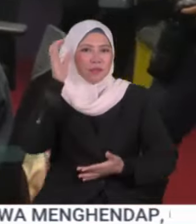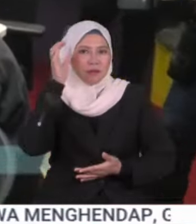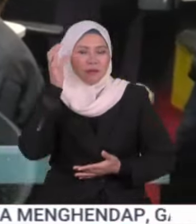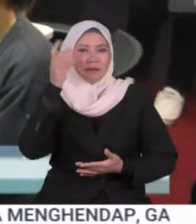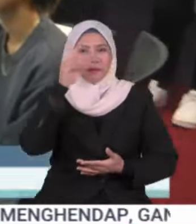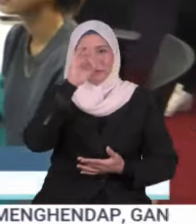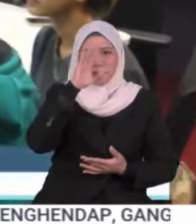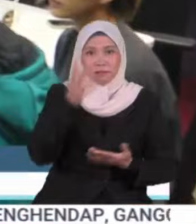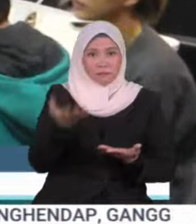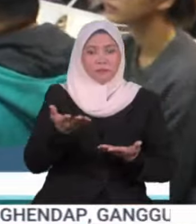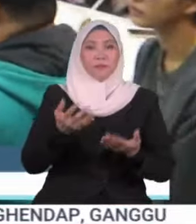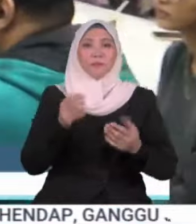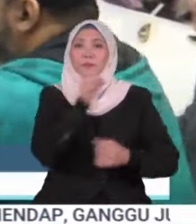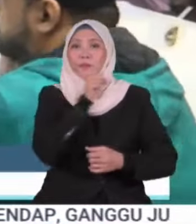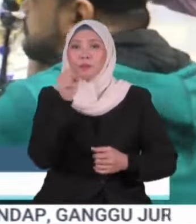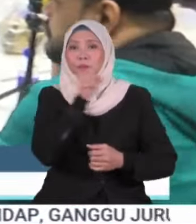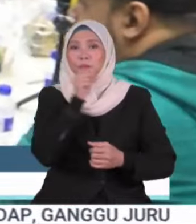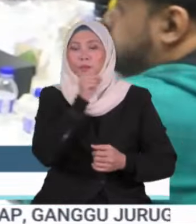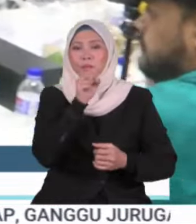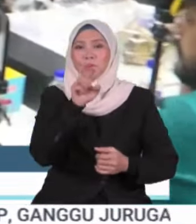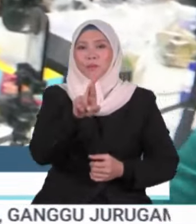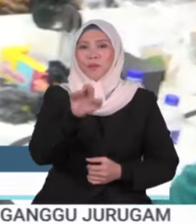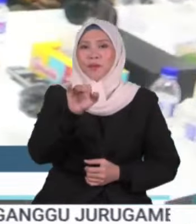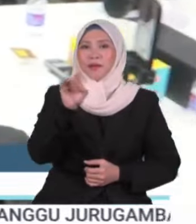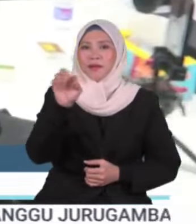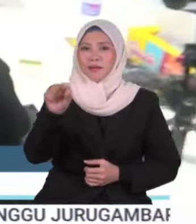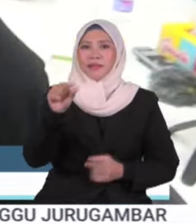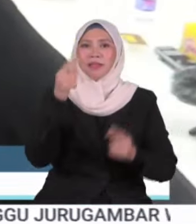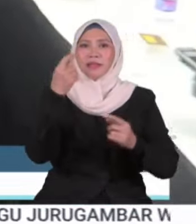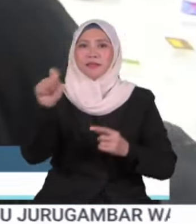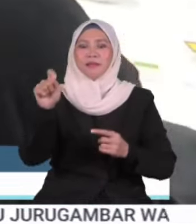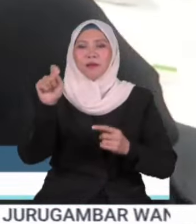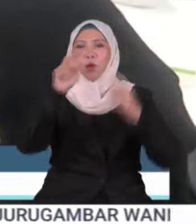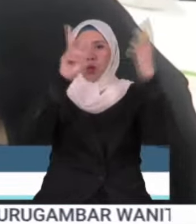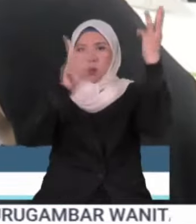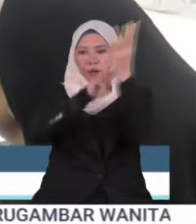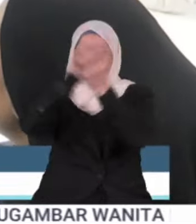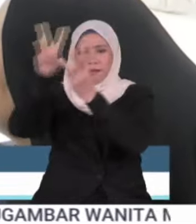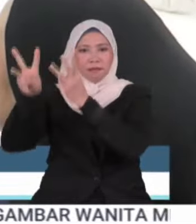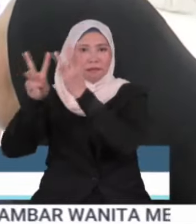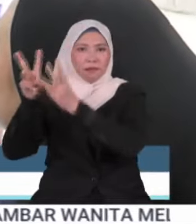apabila membawakan lagu riding the wind nyanyian